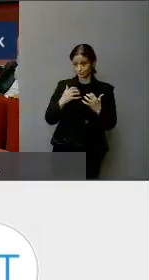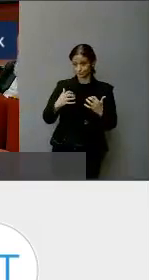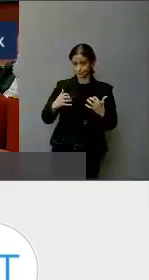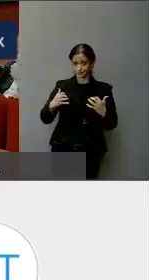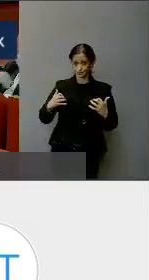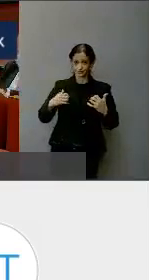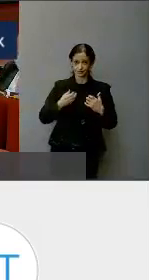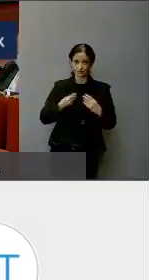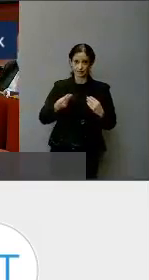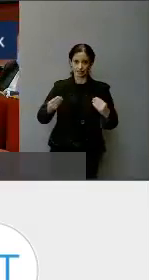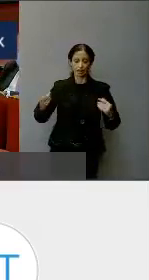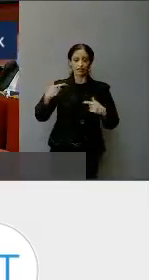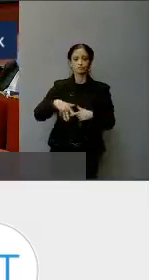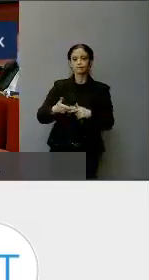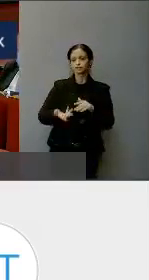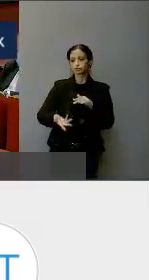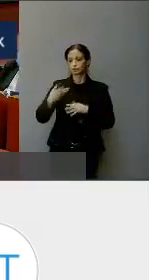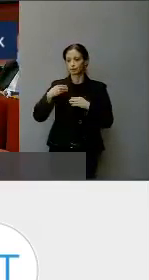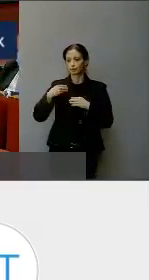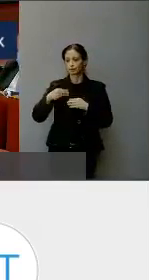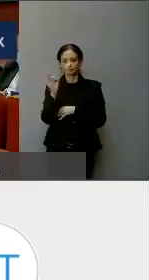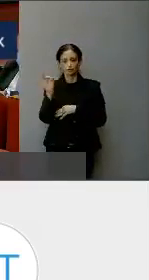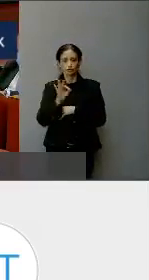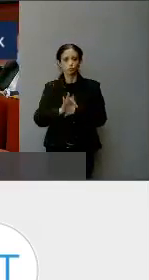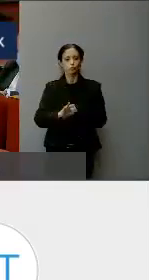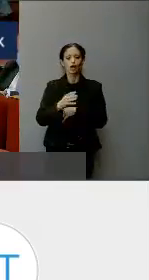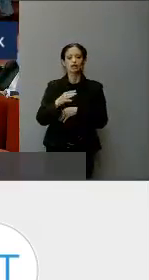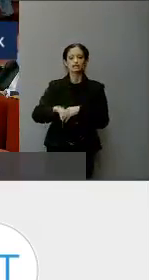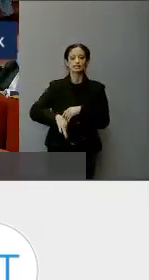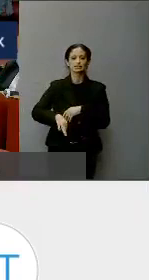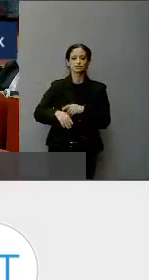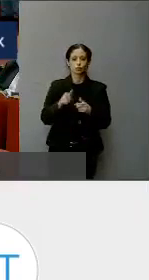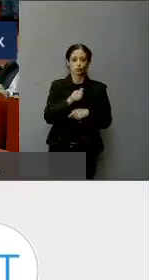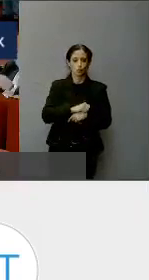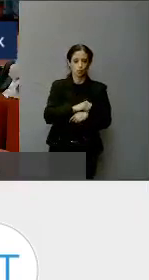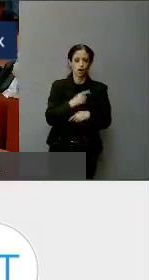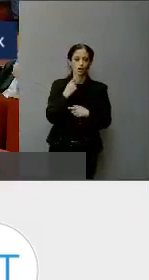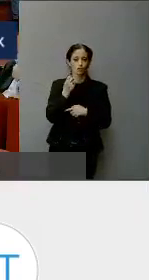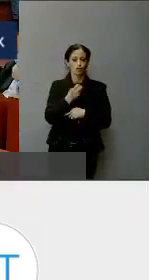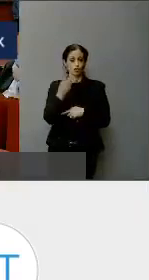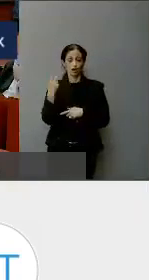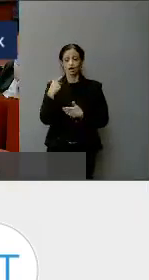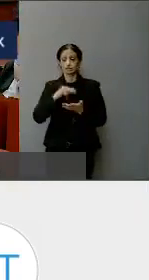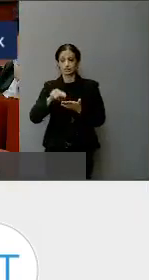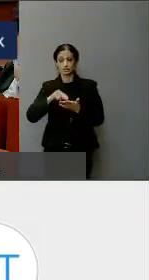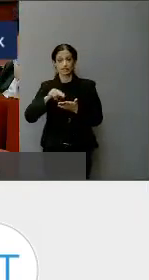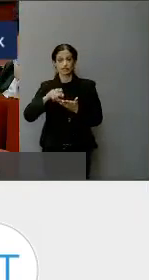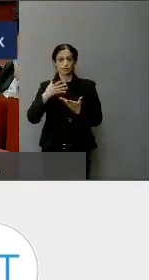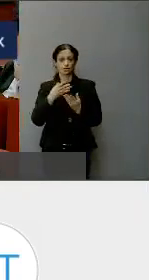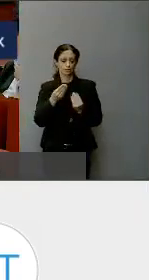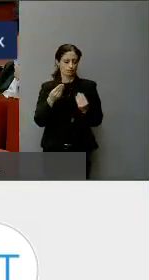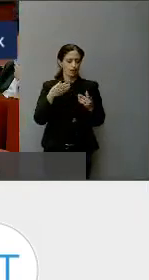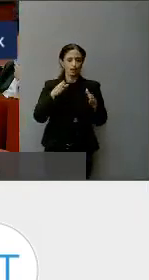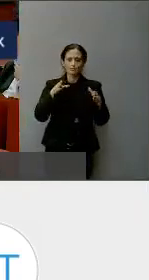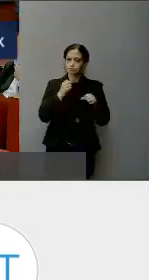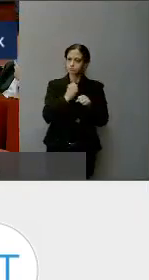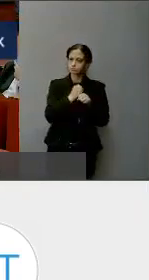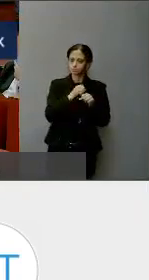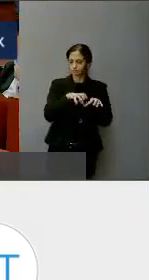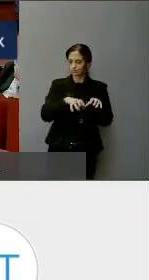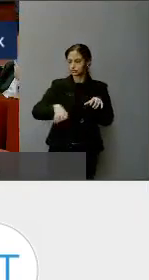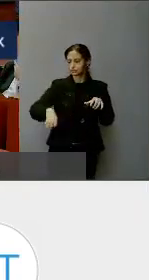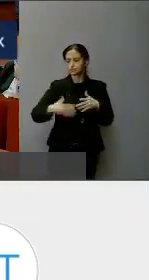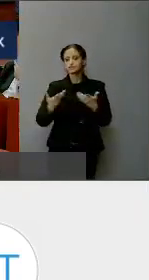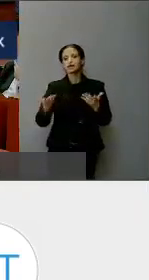professori comunali assessori avvocati e spesso agli studi degli avvocati poi come dire si occupano di mille cose tra cui poi genere piccola